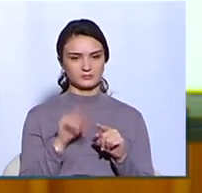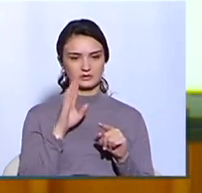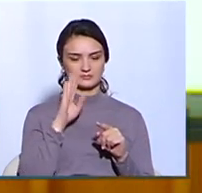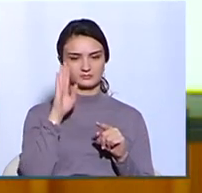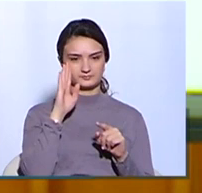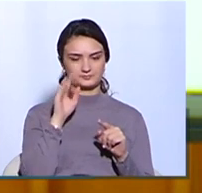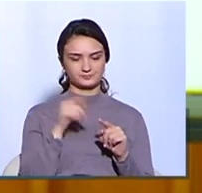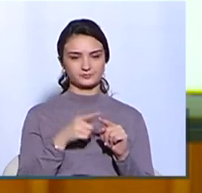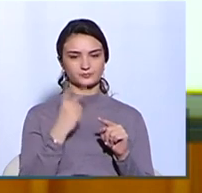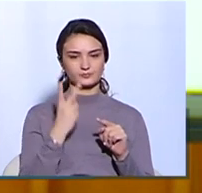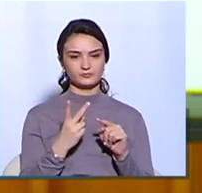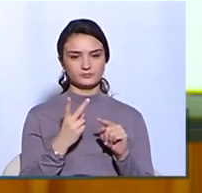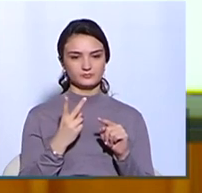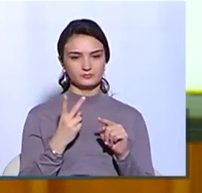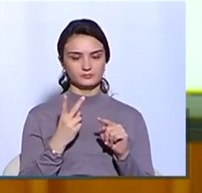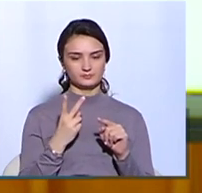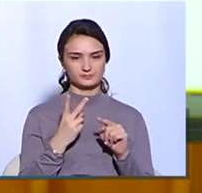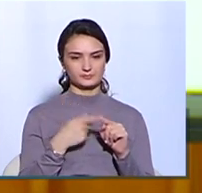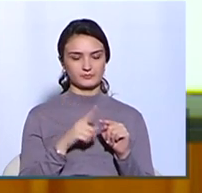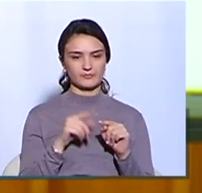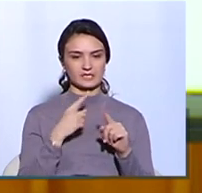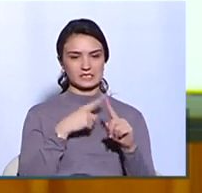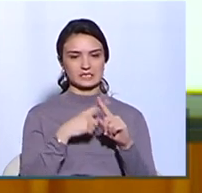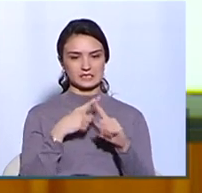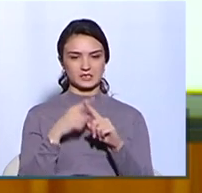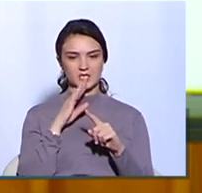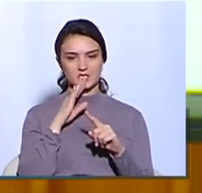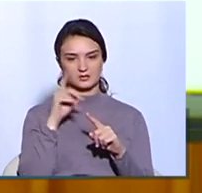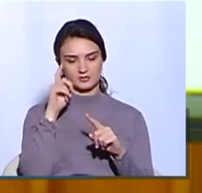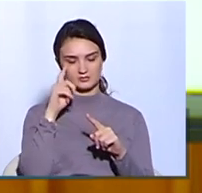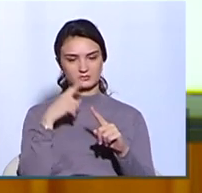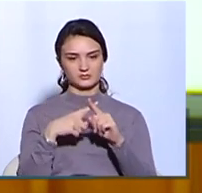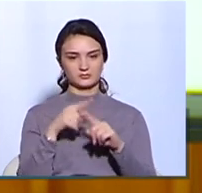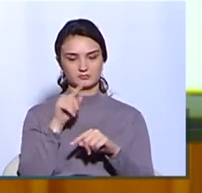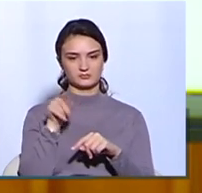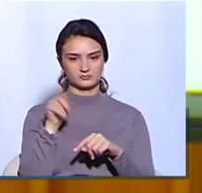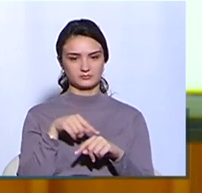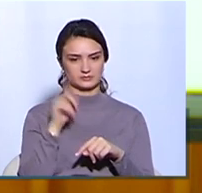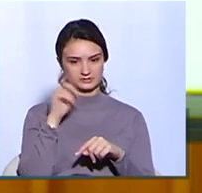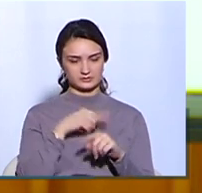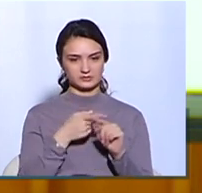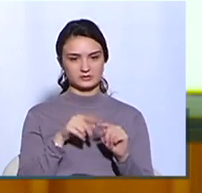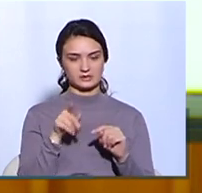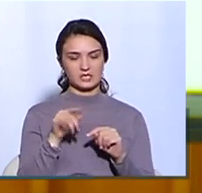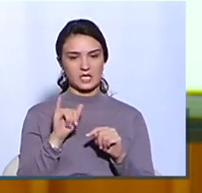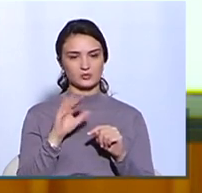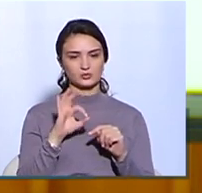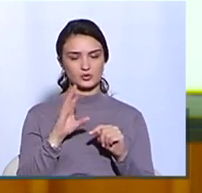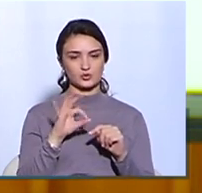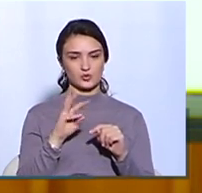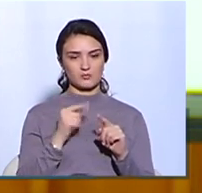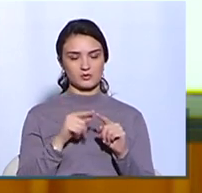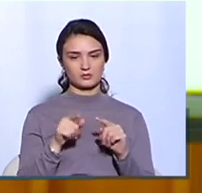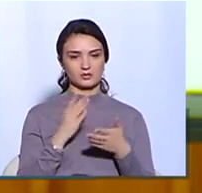და ორი არის სასქესო ქრომოსომა. ეს არის XX ქალებს და XY კაცებს. აი ამ აუტოსომებში, როგორც ამბობენ,